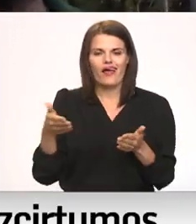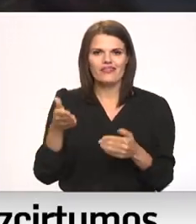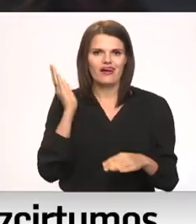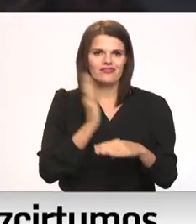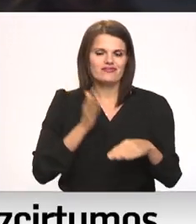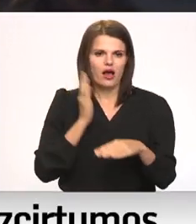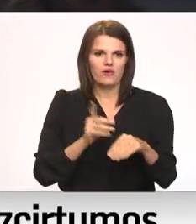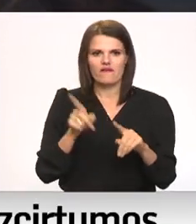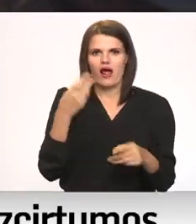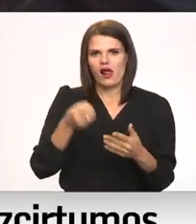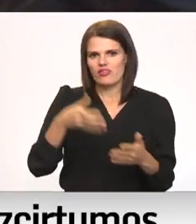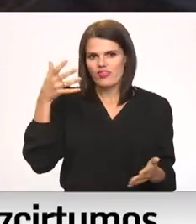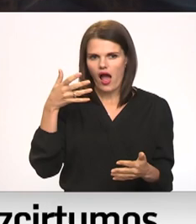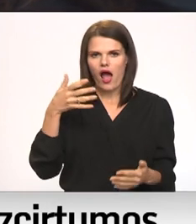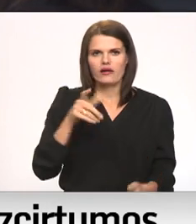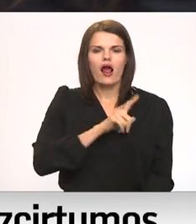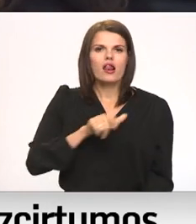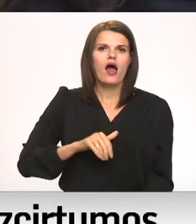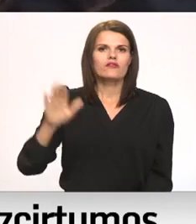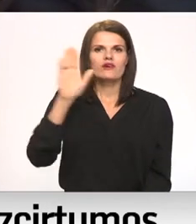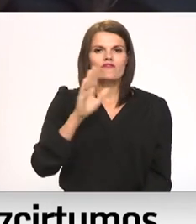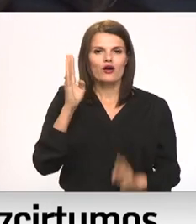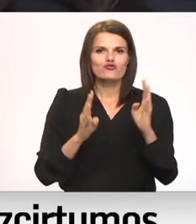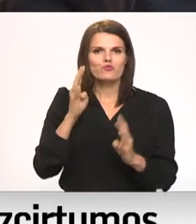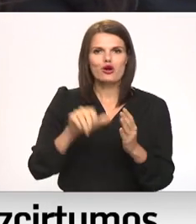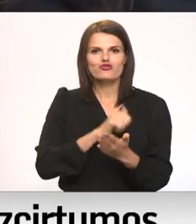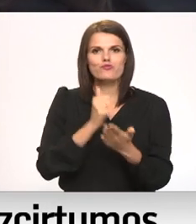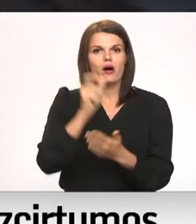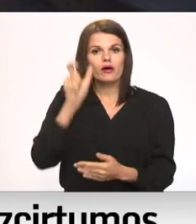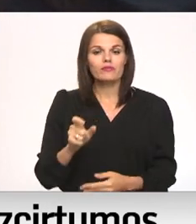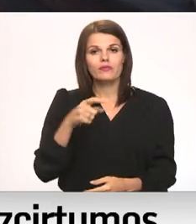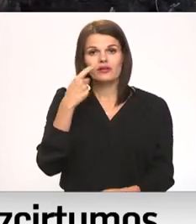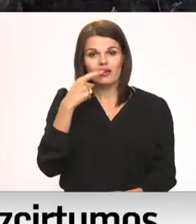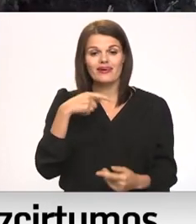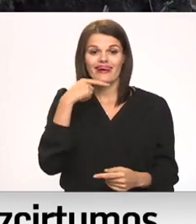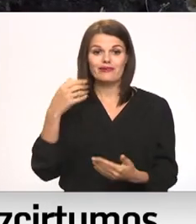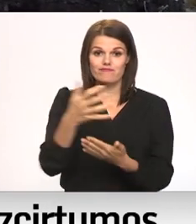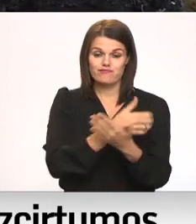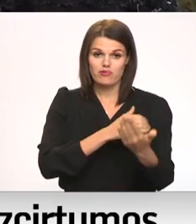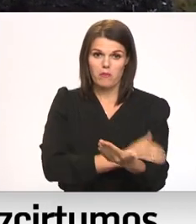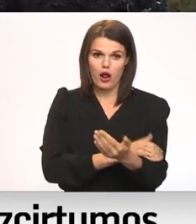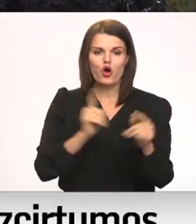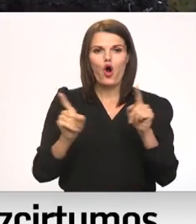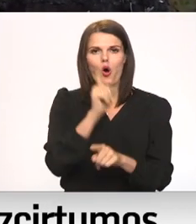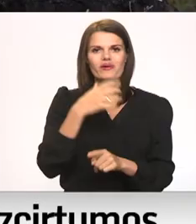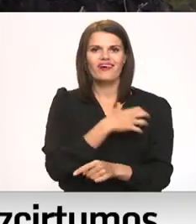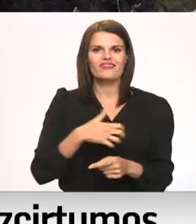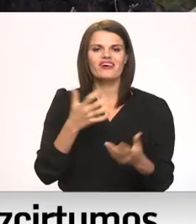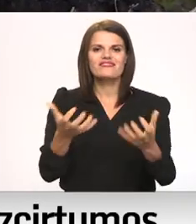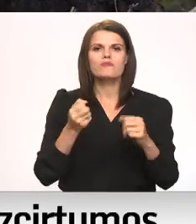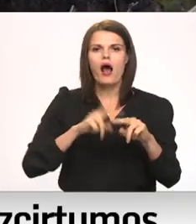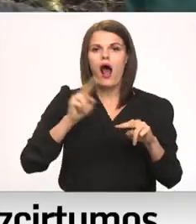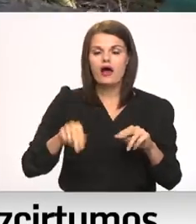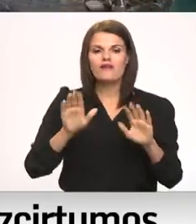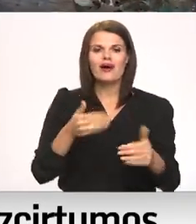vēl dārgā. Latvijas valsts mežu pārstāvis RTV skaidro, lai šādi malku varētu vākt, obligāti ir jāsaņem atļauja. Tai